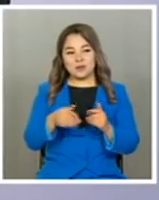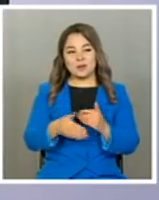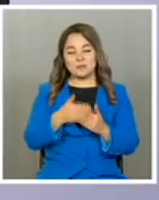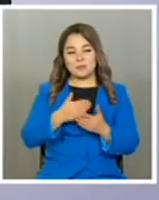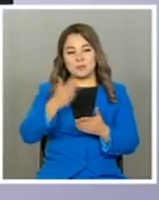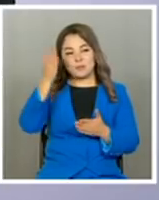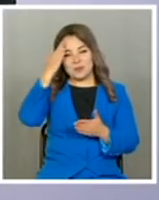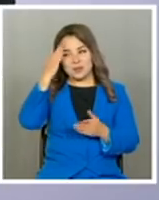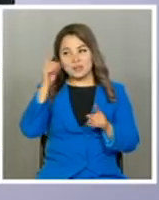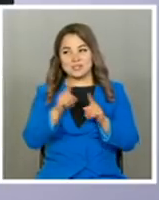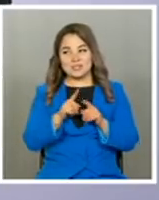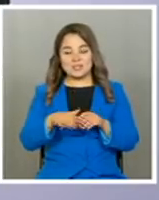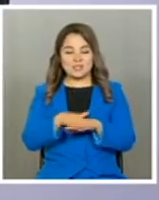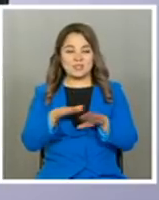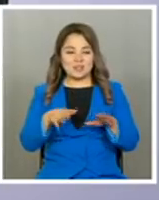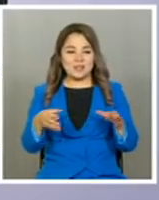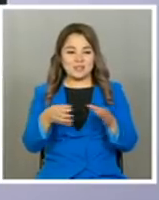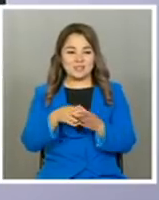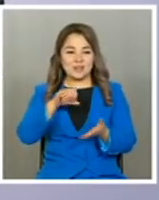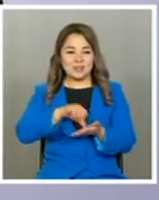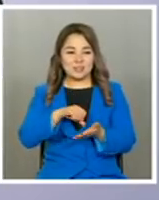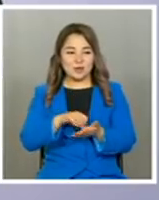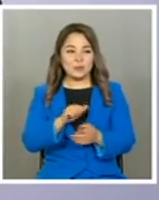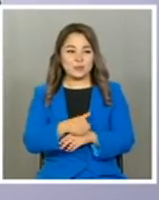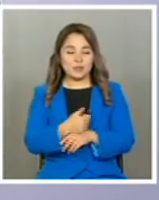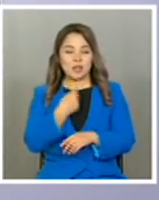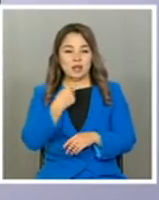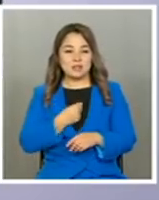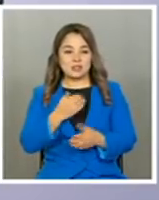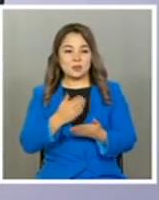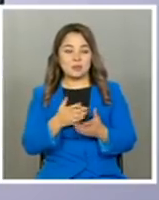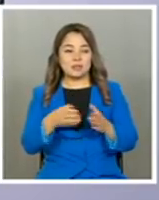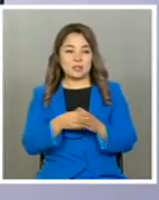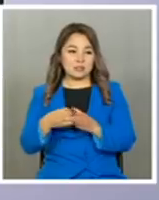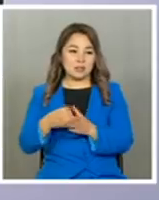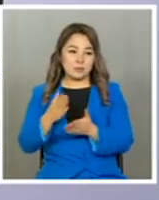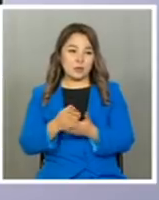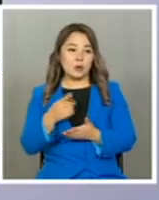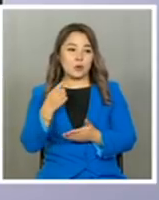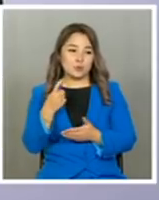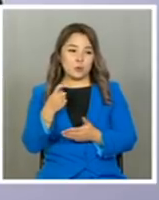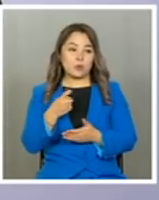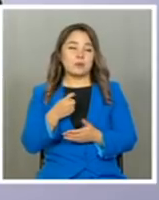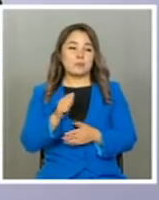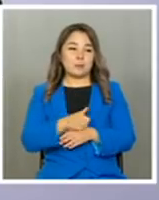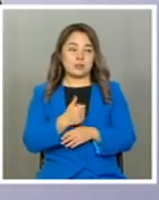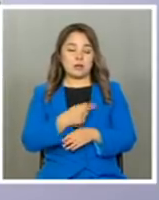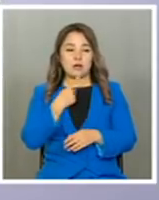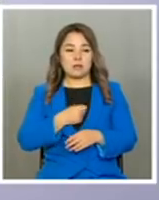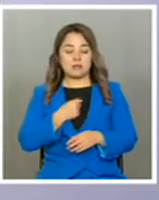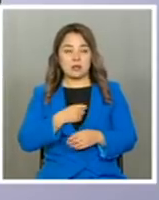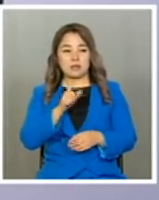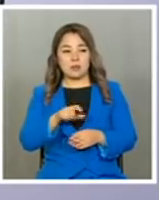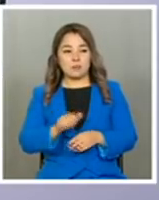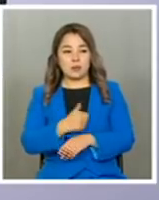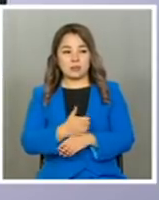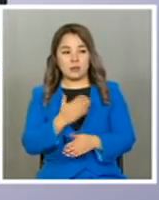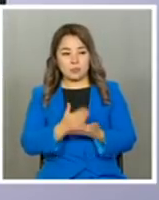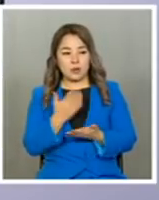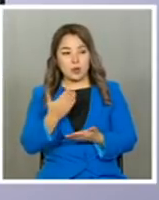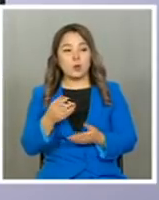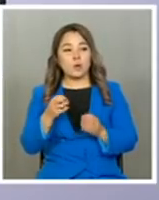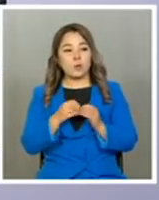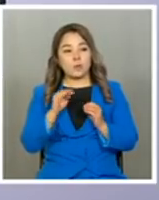яғни 1000 әскердің басшысы, 100 басы, 100 әскердің басшысы, 10 басы, 10